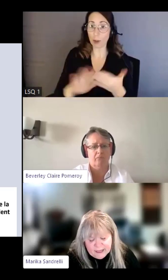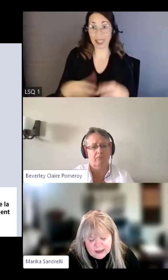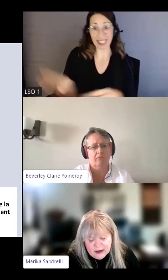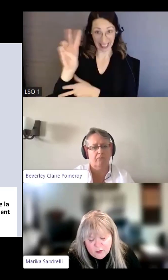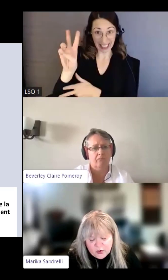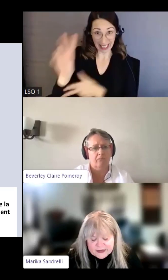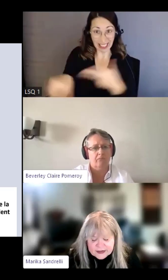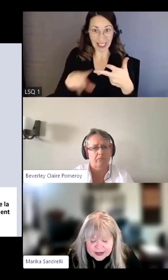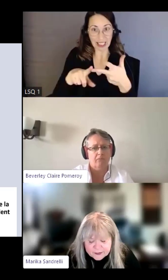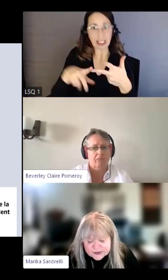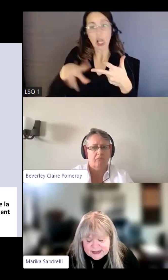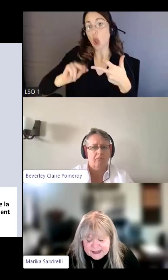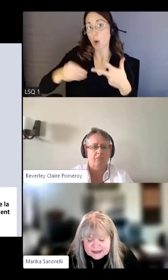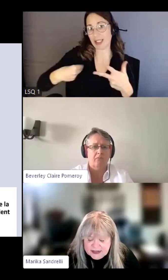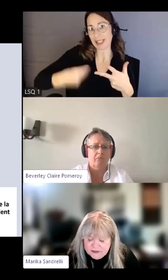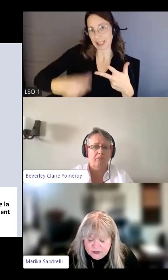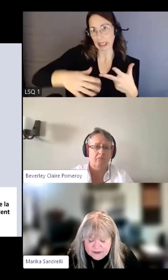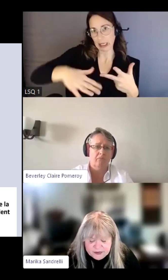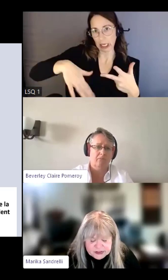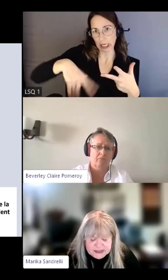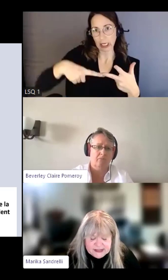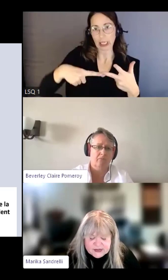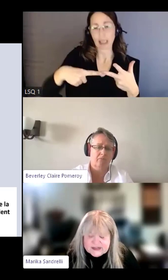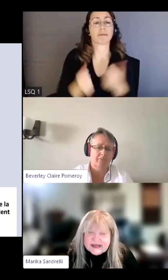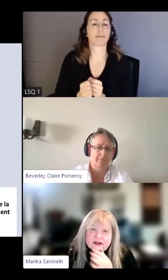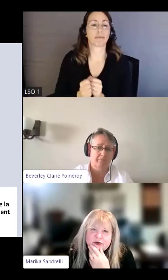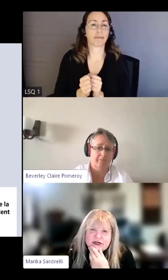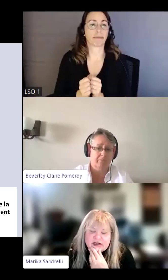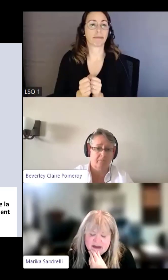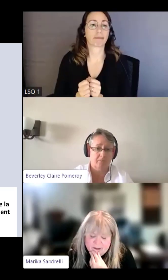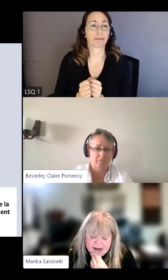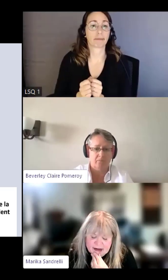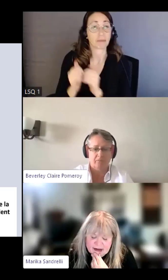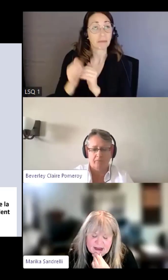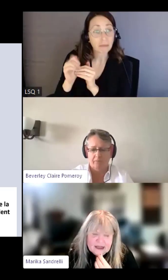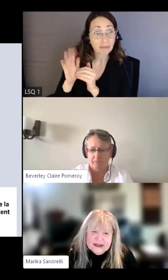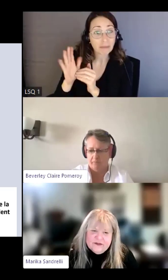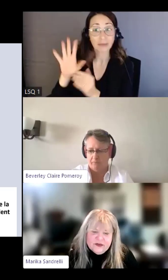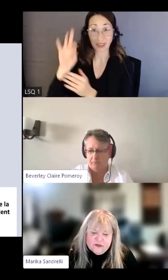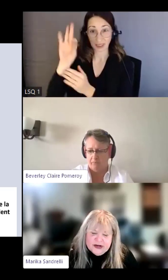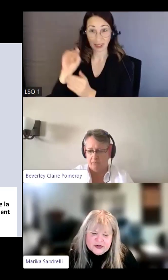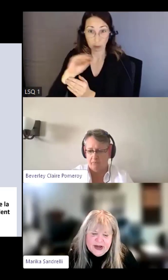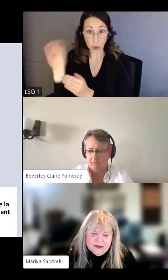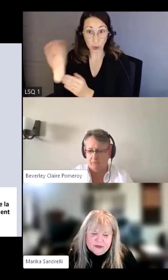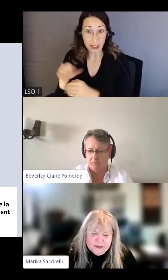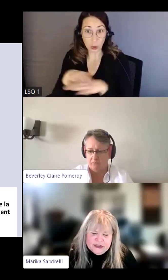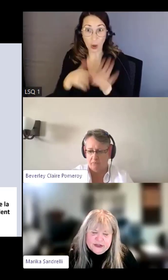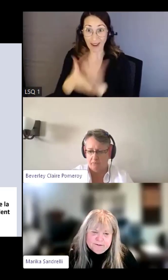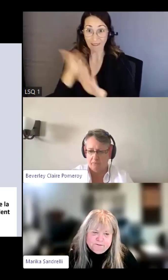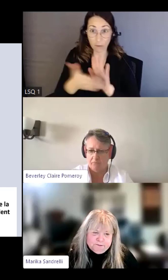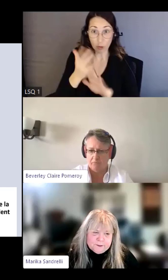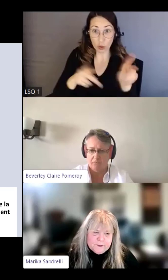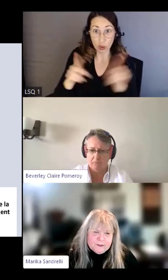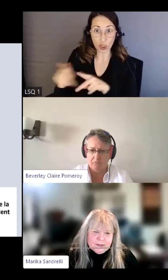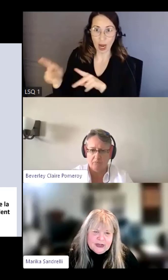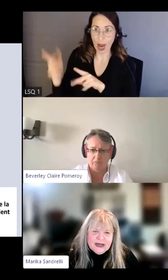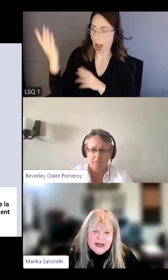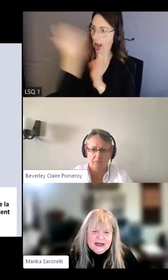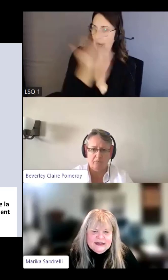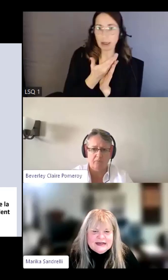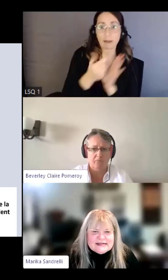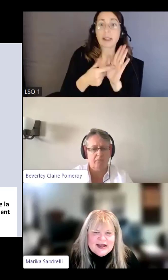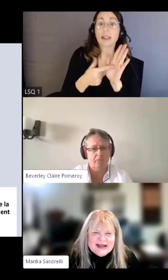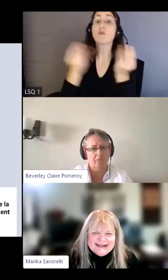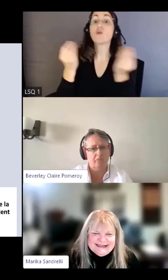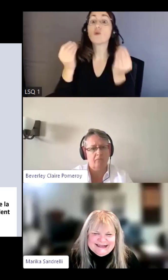Plus de 90% des réfugiés qui s'installent en Colombie-Britannique vivent dans la région de Fraser. Prochaine diapo,